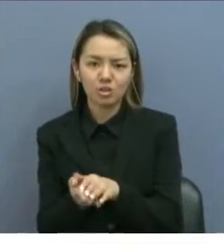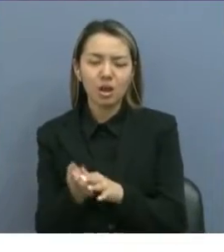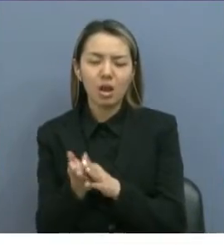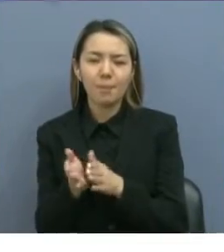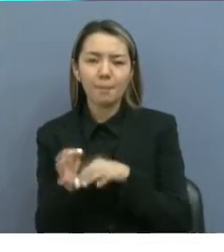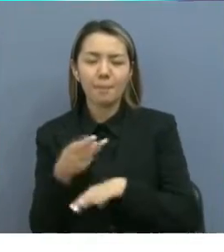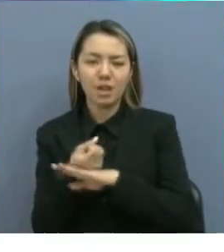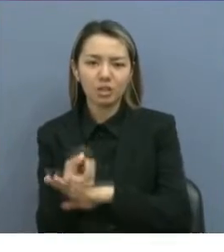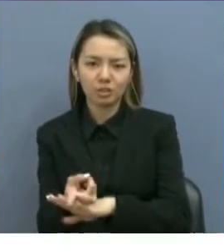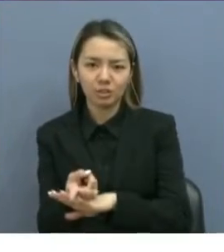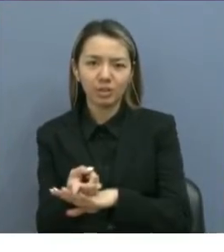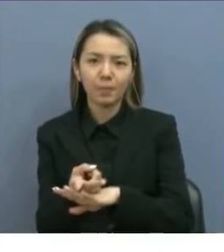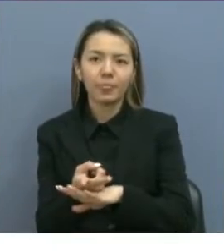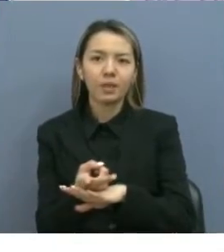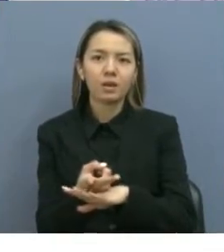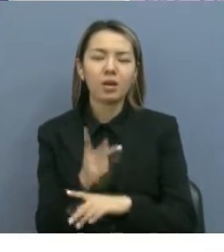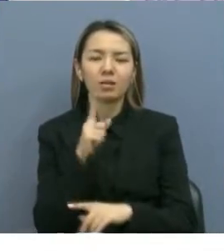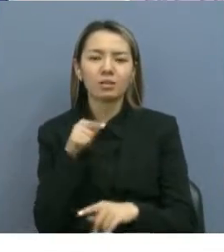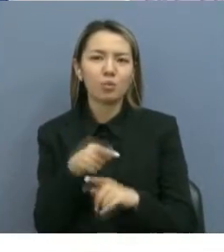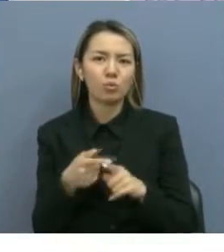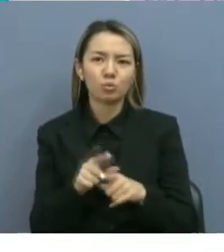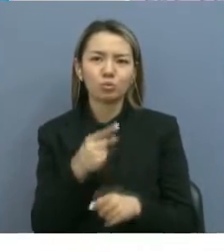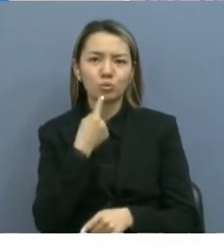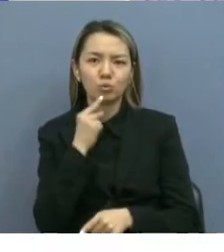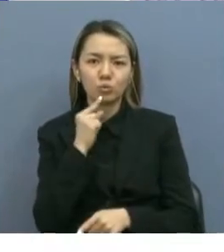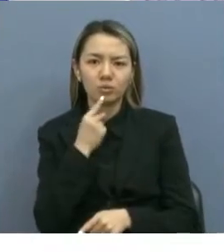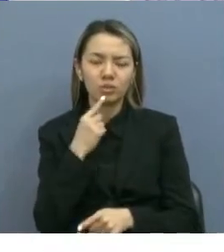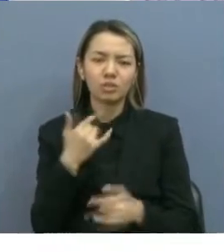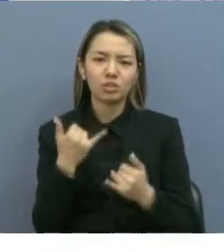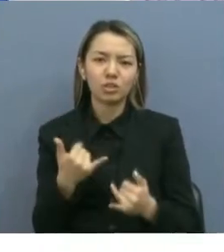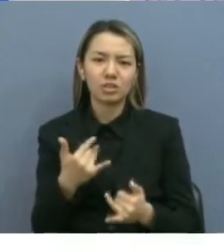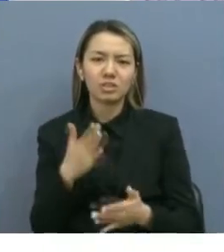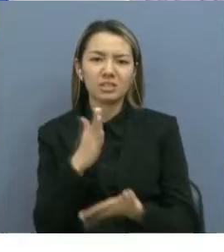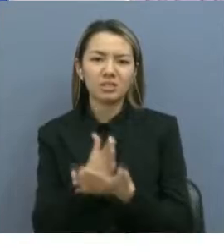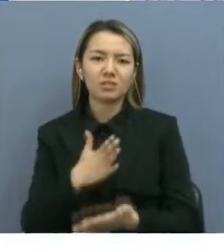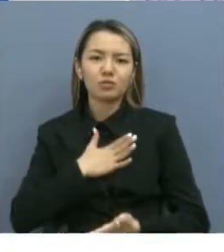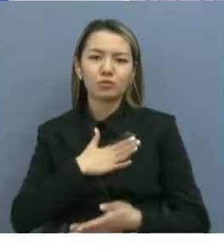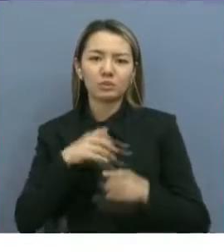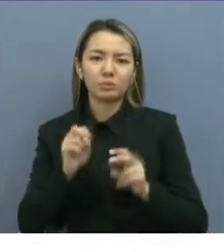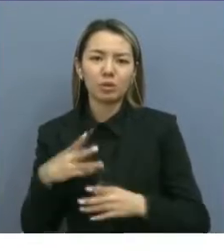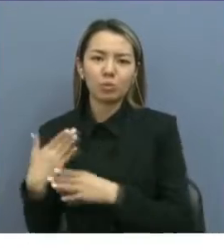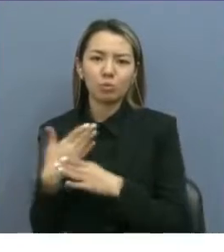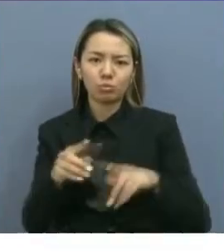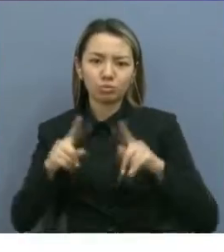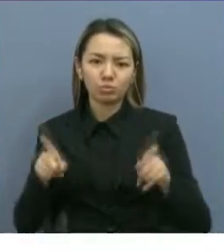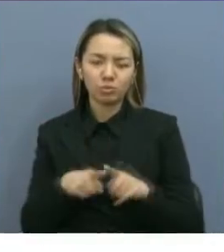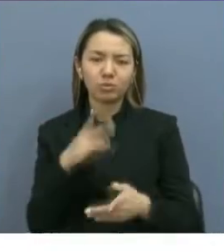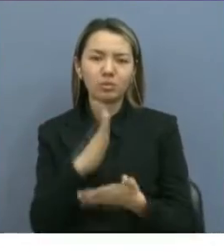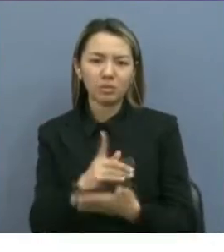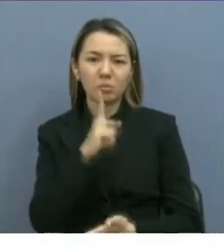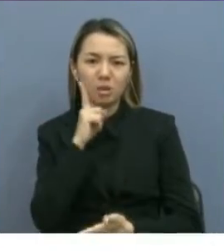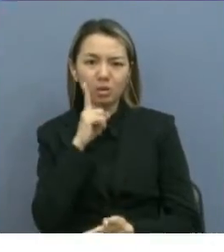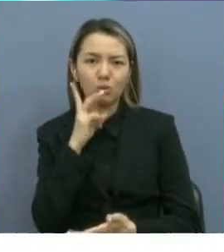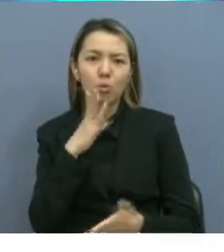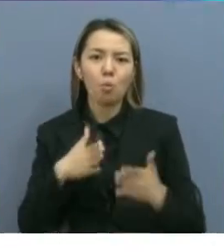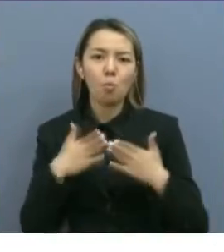бөлімшелерде. Жағдары өте нашар, 8-і қазір жасанды вентиляцияда. Кейбір жағдайда жас азаматтар тіркеледі,